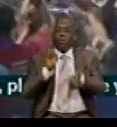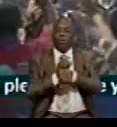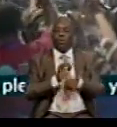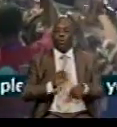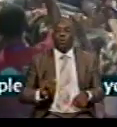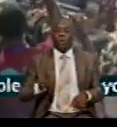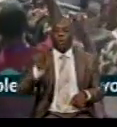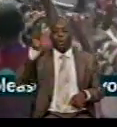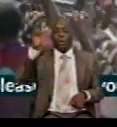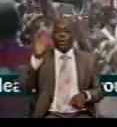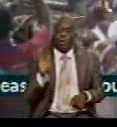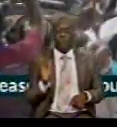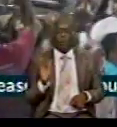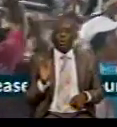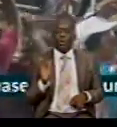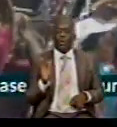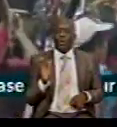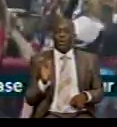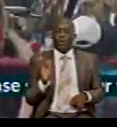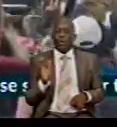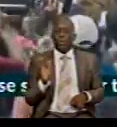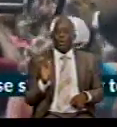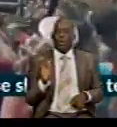Dieu de miracles.